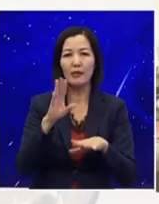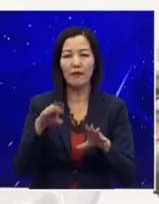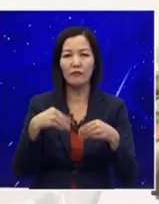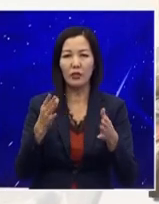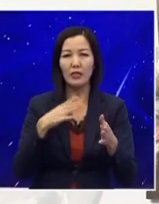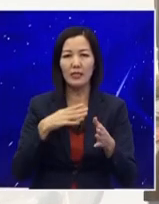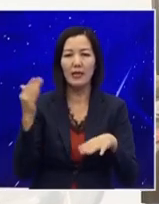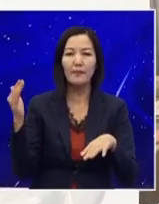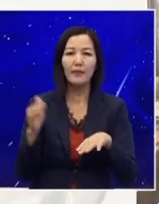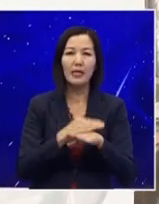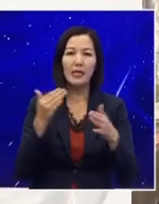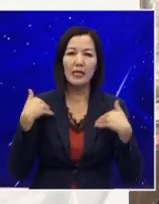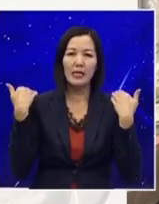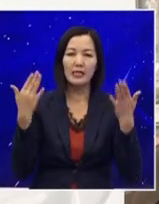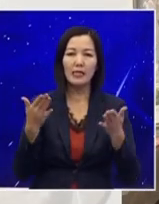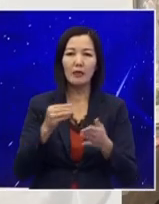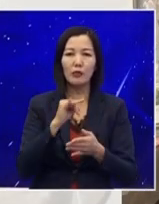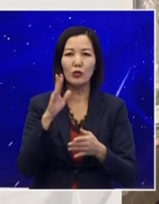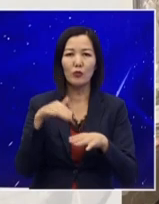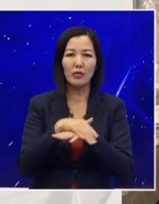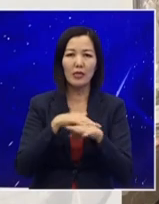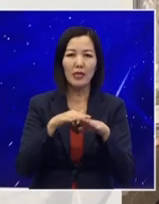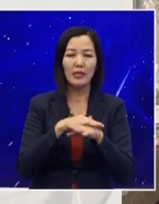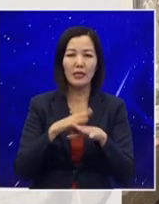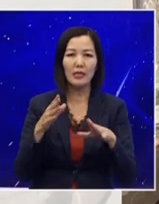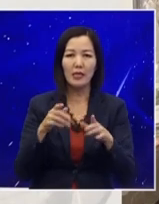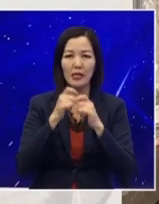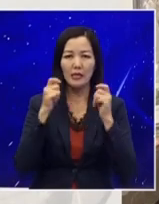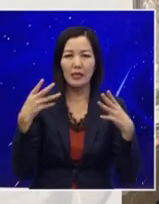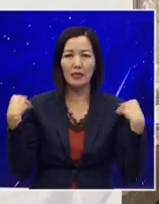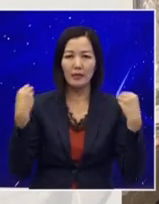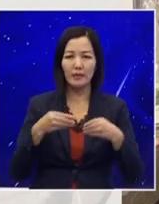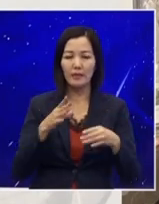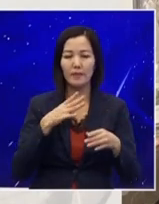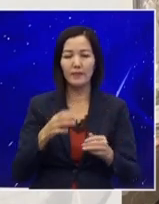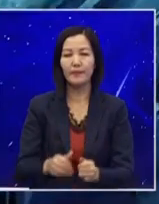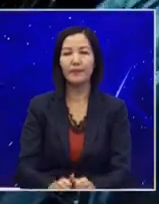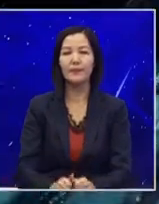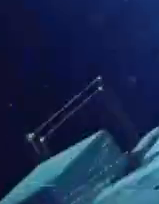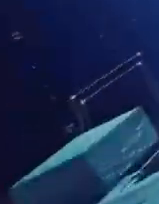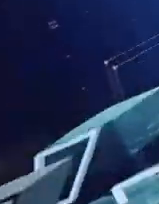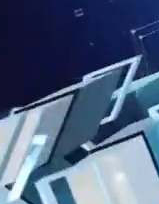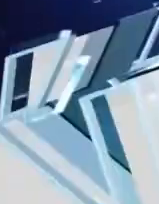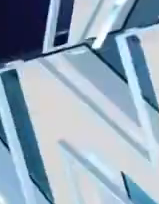Амандық Баталов жеткізді. Игі тілектерін айтып, жетісулықтар атынан шапан жапты.